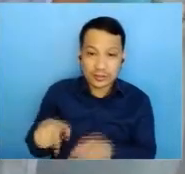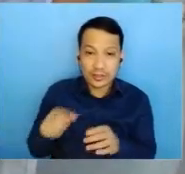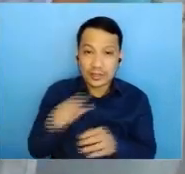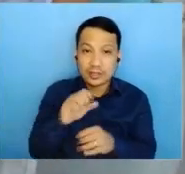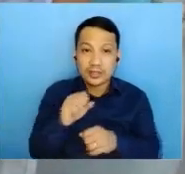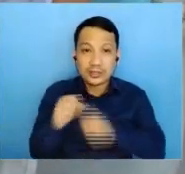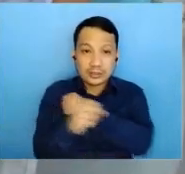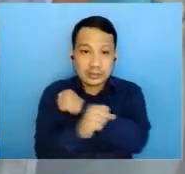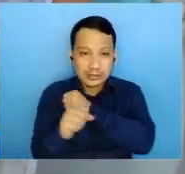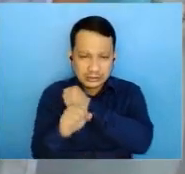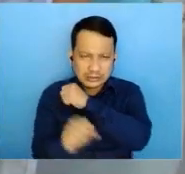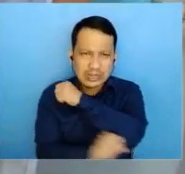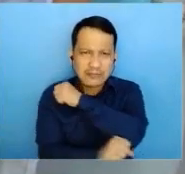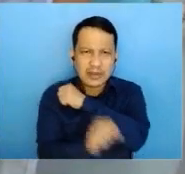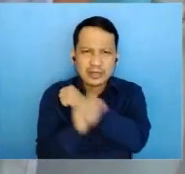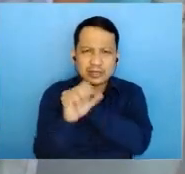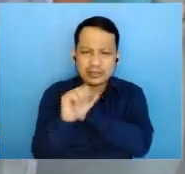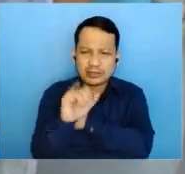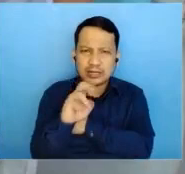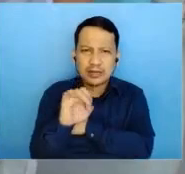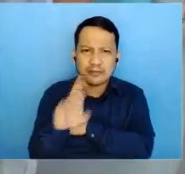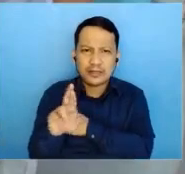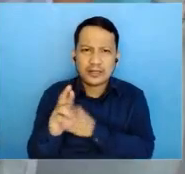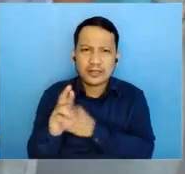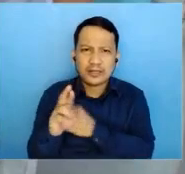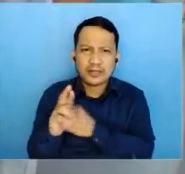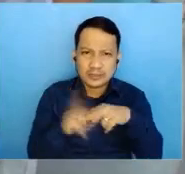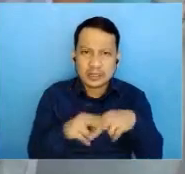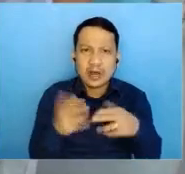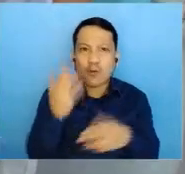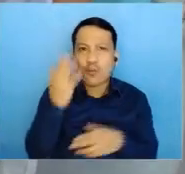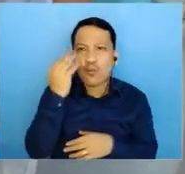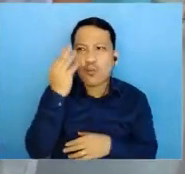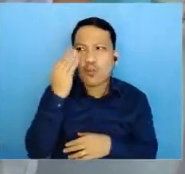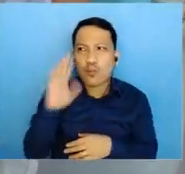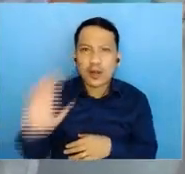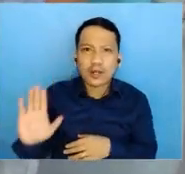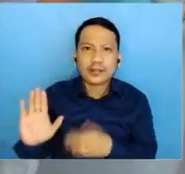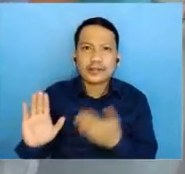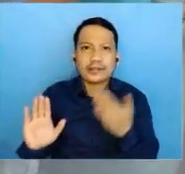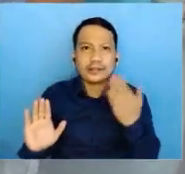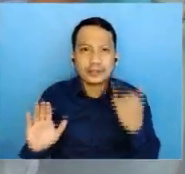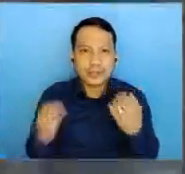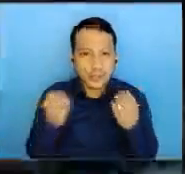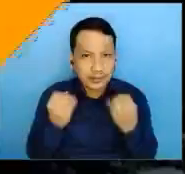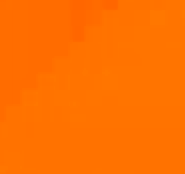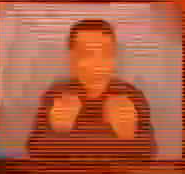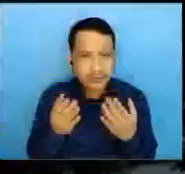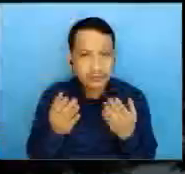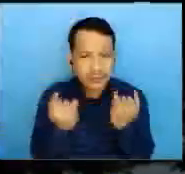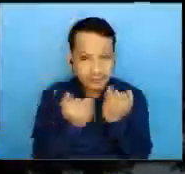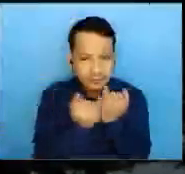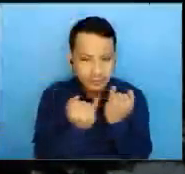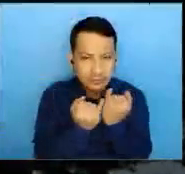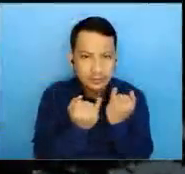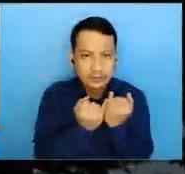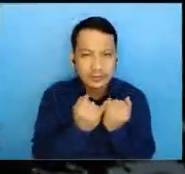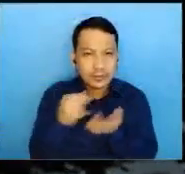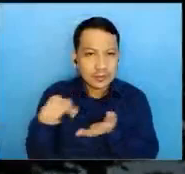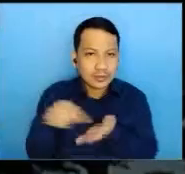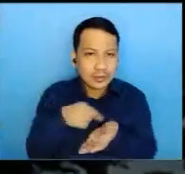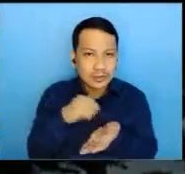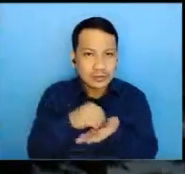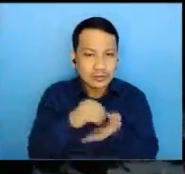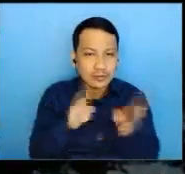yang madagdagan hanggat hindi nababayaran ng state insurer ang bilyong-bilyong pisong utang nito. Sa programang Ted Filon at